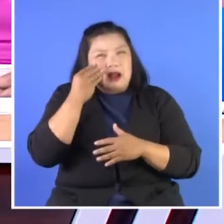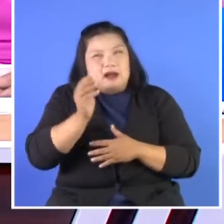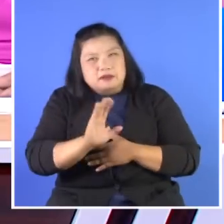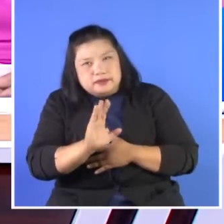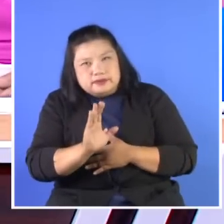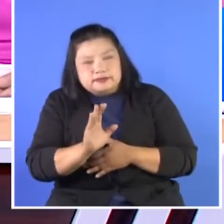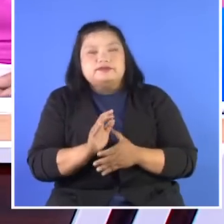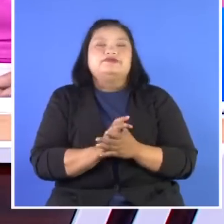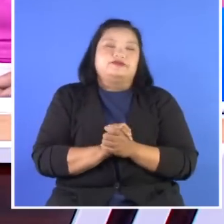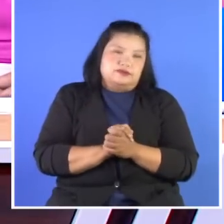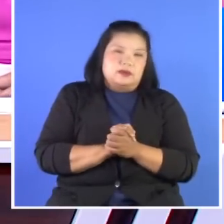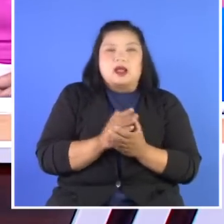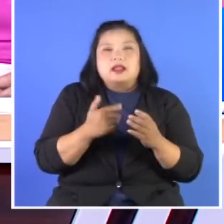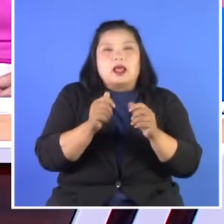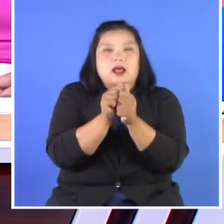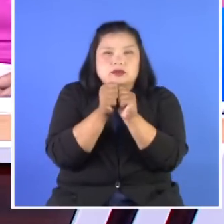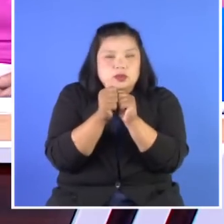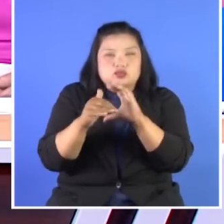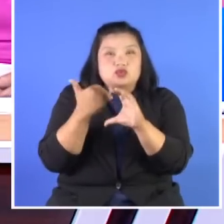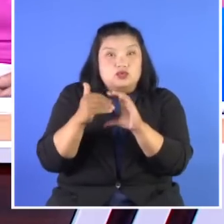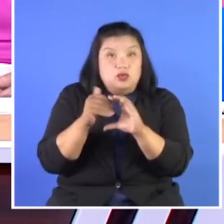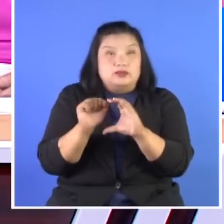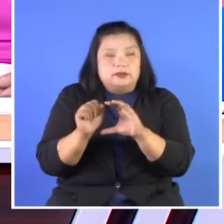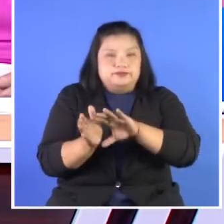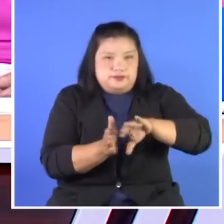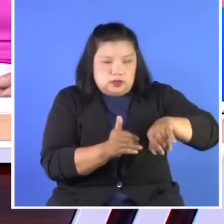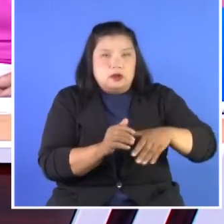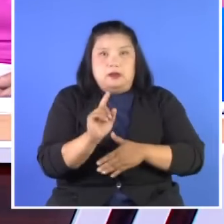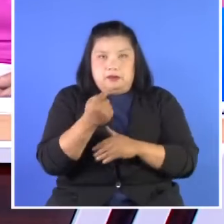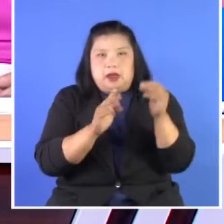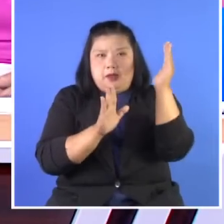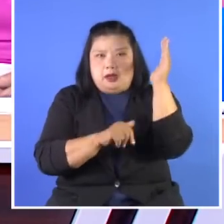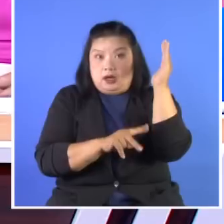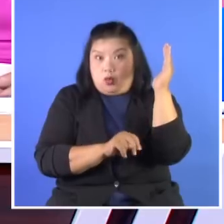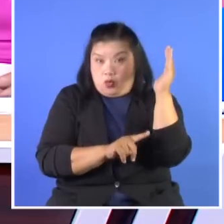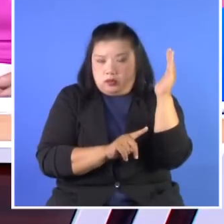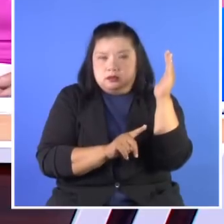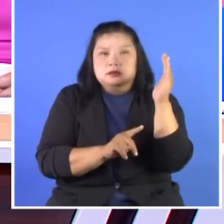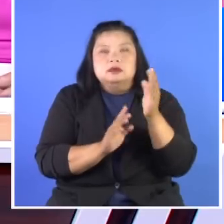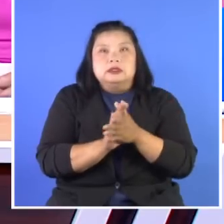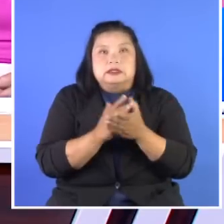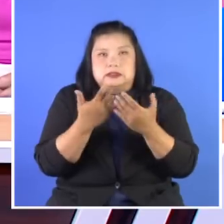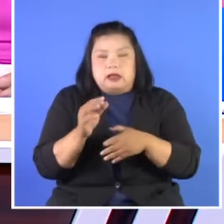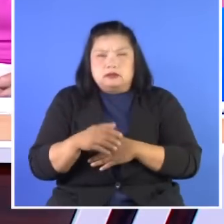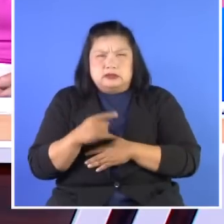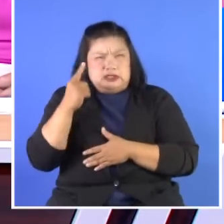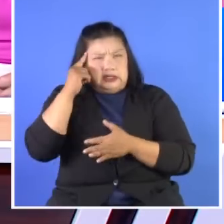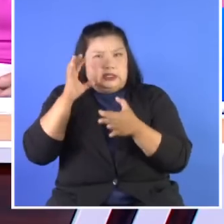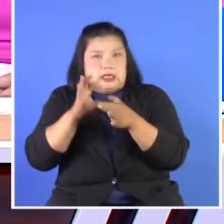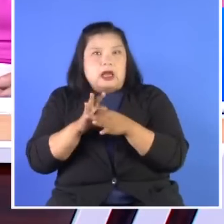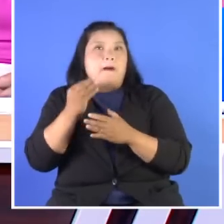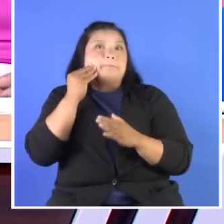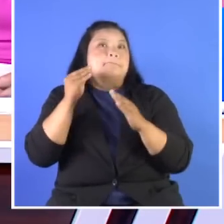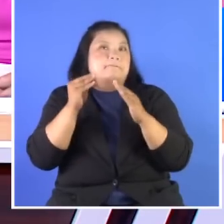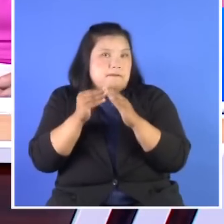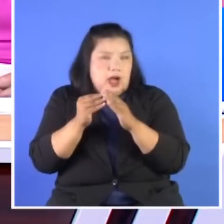ที่ร่อนพิบูลย์จังหวัดนครศรีธรรมราชกันหน่อยนะครับเกิดเหตุแปลกๆเกิดขึ้นที่บ้านหลังหนึ่งนะครับเนื่องจากเขาบอกว่าเนี่ยอ่าน้องสาวนะครับ